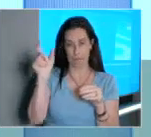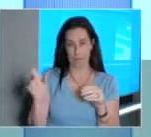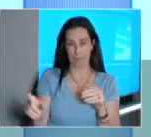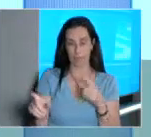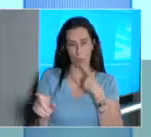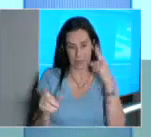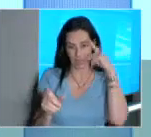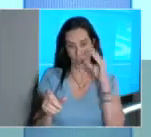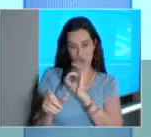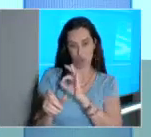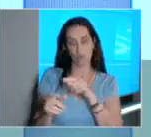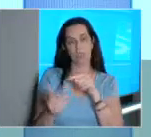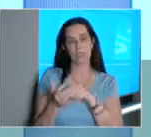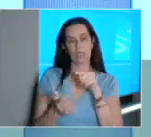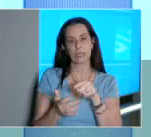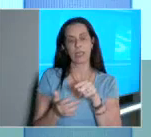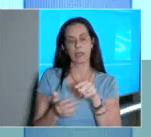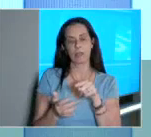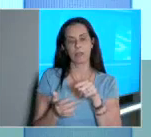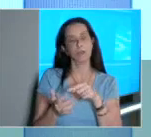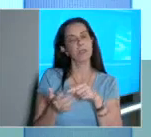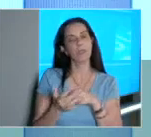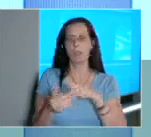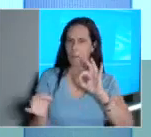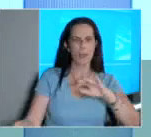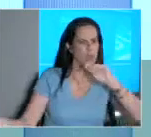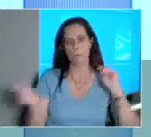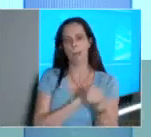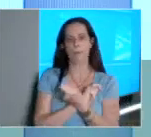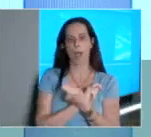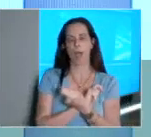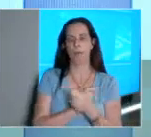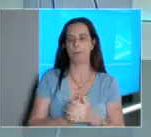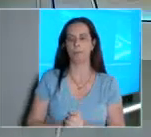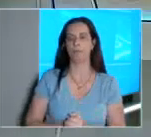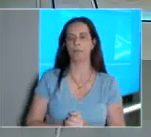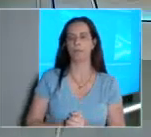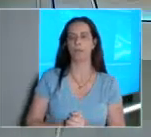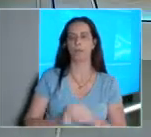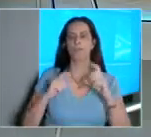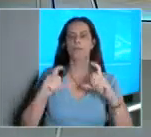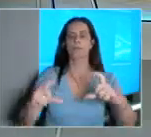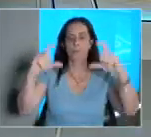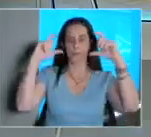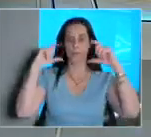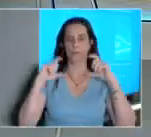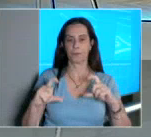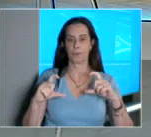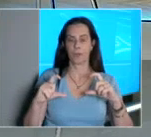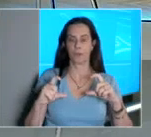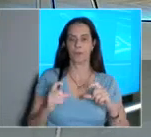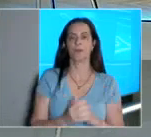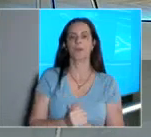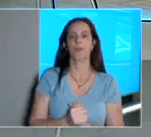שקובע בעצם שמדובר פה בלא פחות מסוג של מהפכת ליברמן. עוד שתי כותרות, עיתון ידיעות